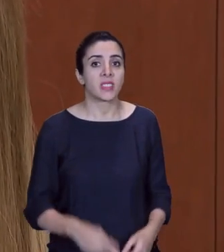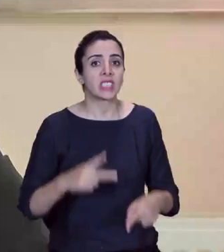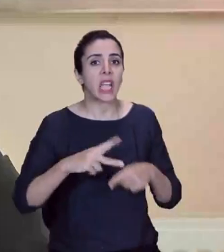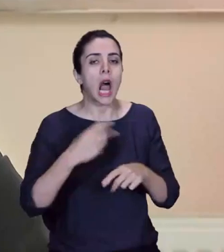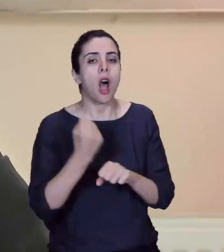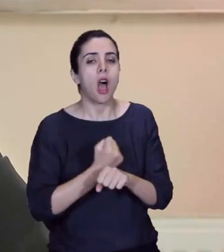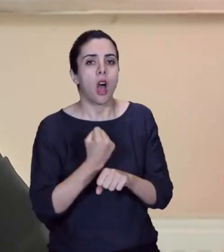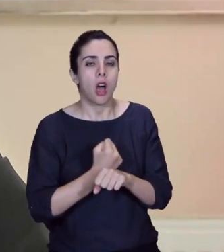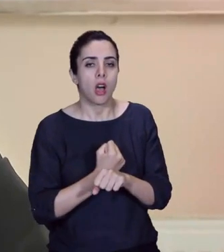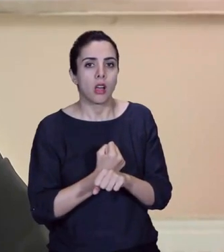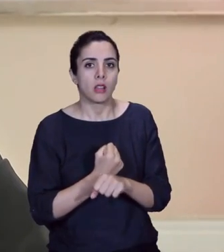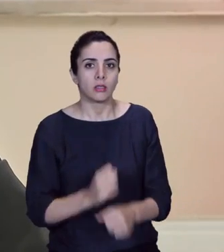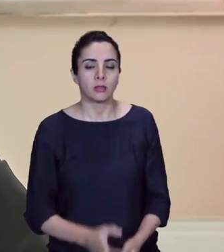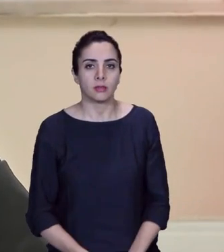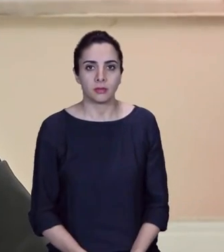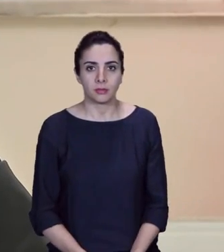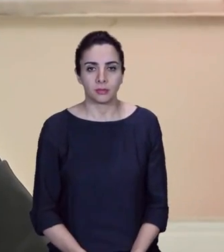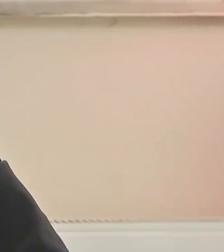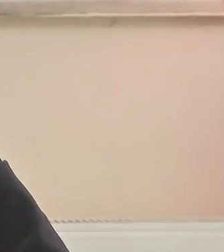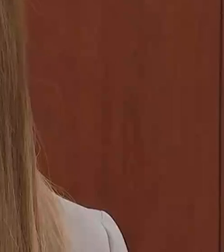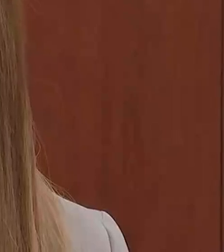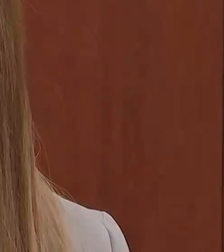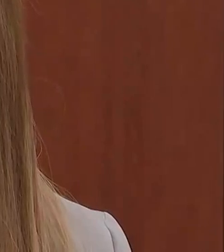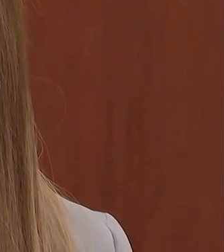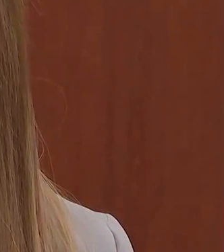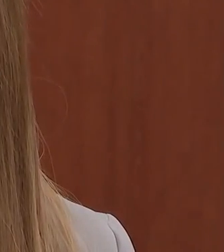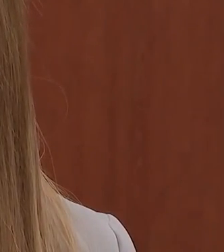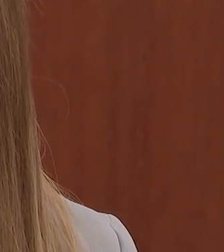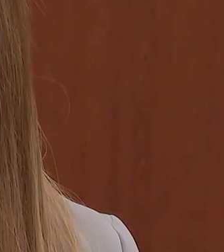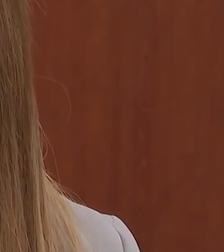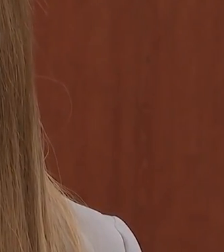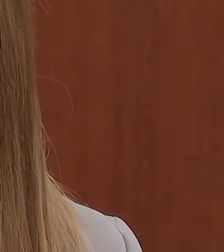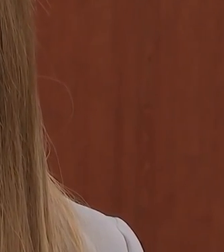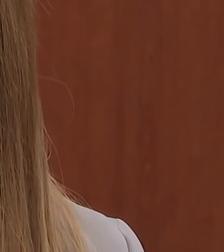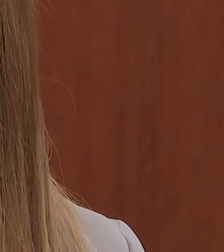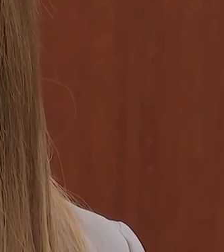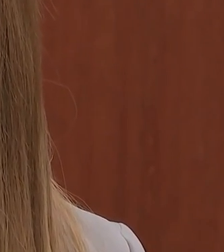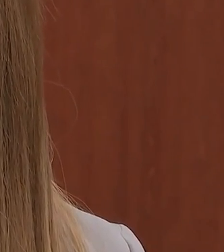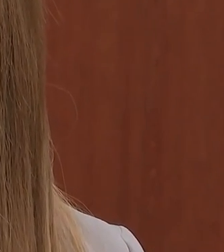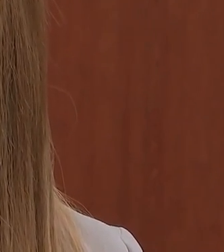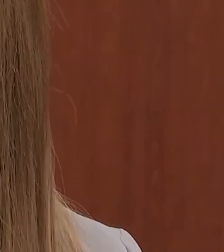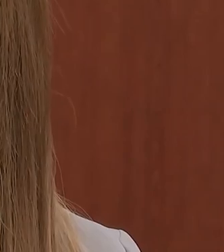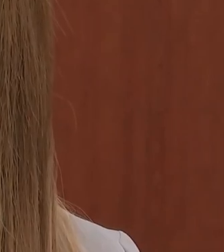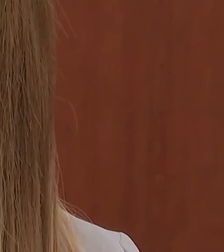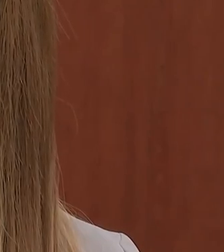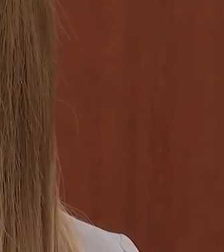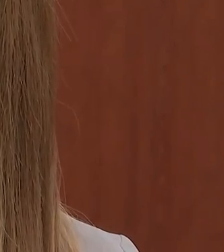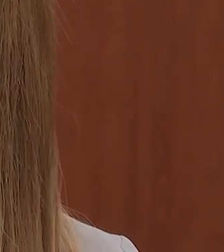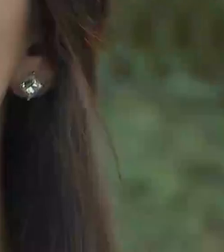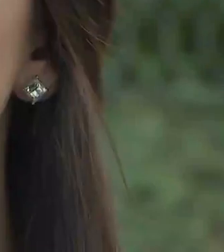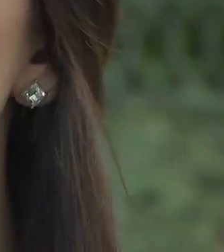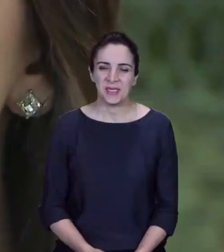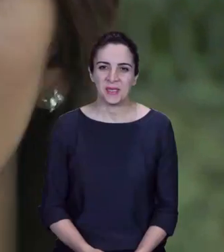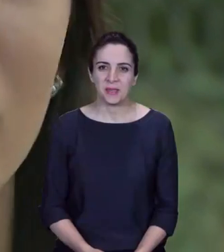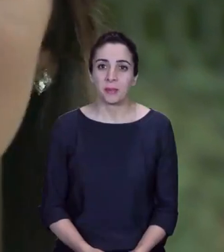Zehra Kaya. Müdür dudaklarını ileri uzatıp aşağı sarkıttı. Başını hafifçe geriye attı. Düşünüyor. Alev gözlerini